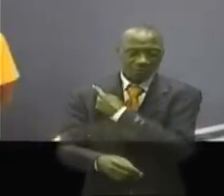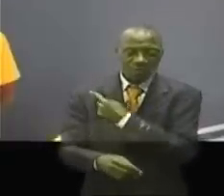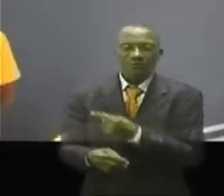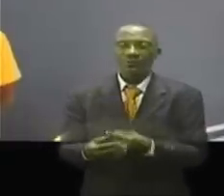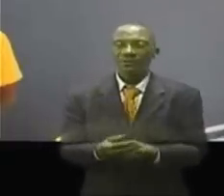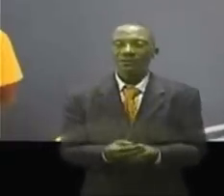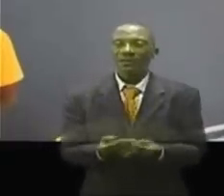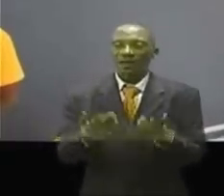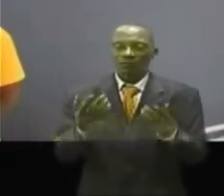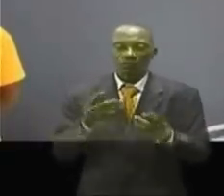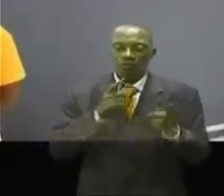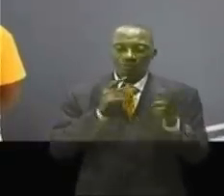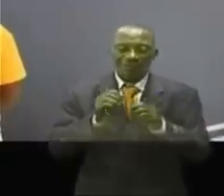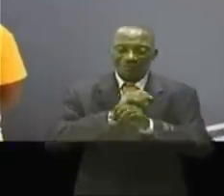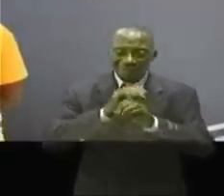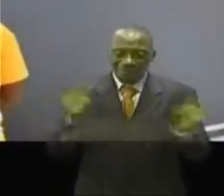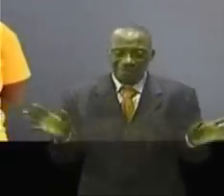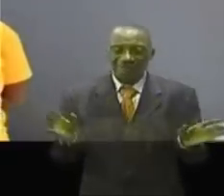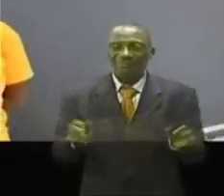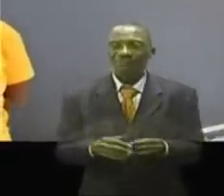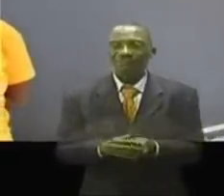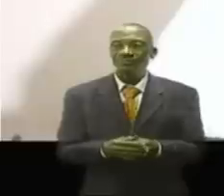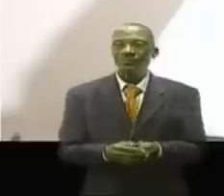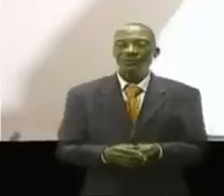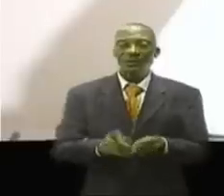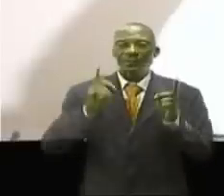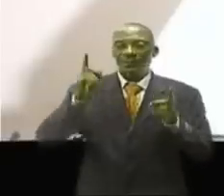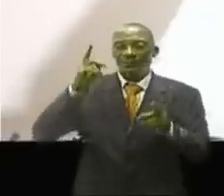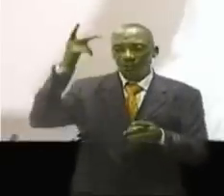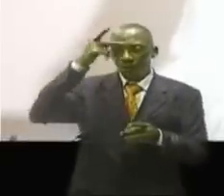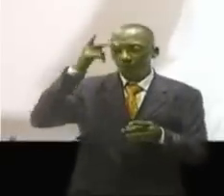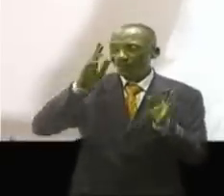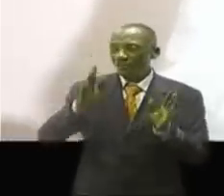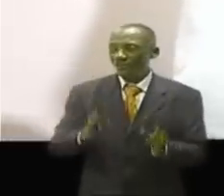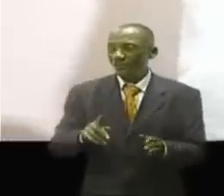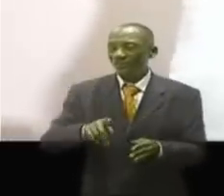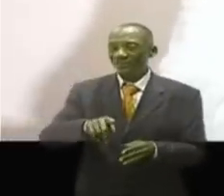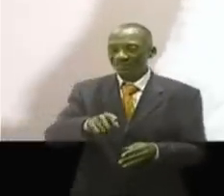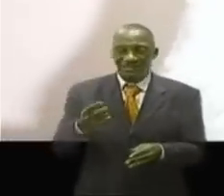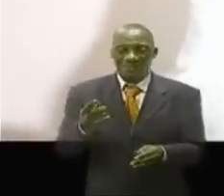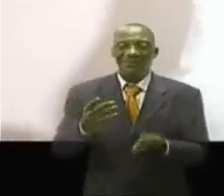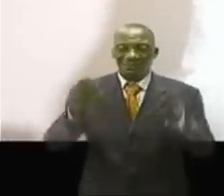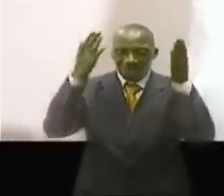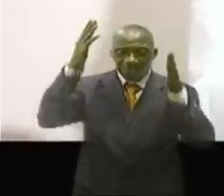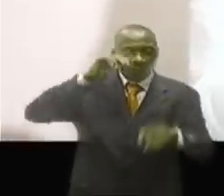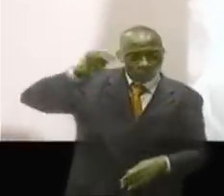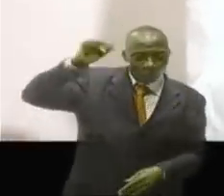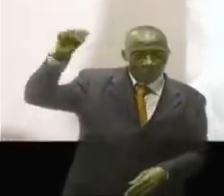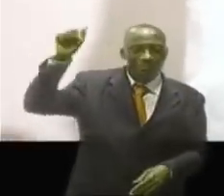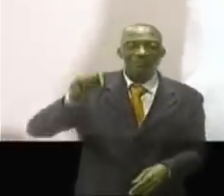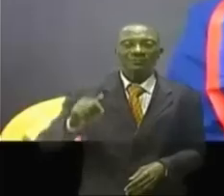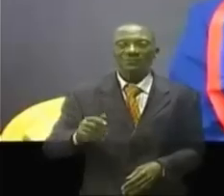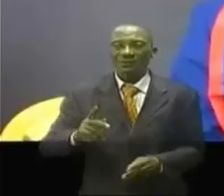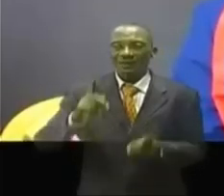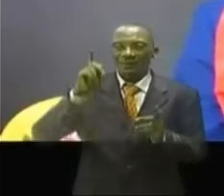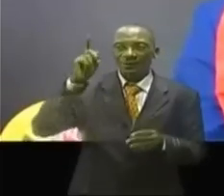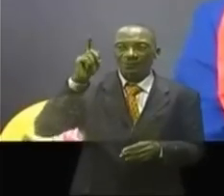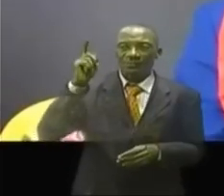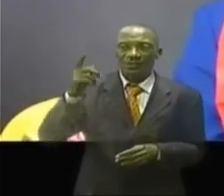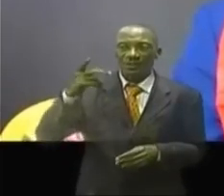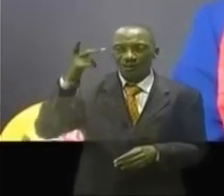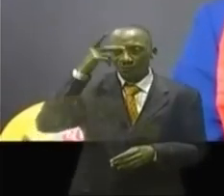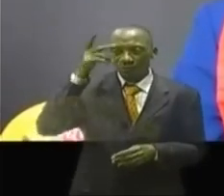Quand je dis les premiers politiciens, c'est Dieu lui-même. Nous, hommes de Dieu, nous sommes appelés à jouer les